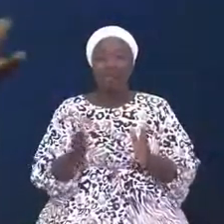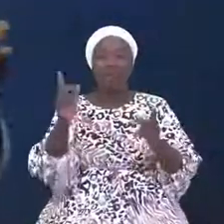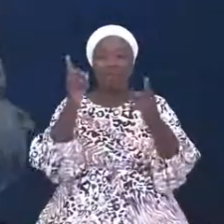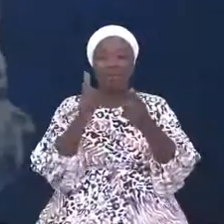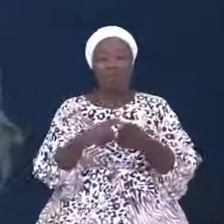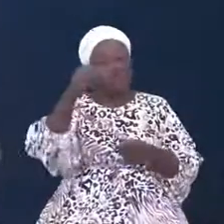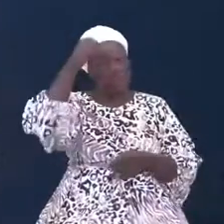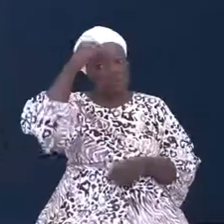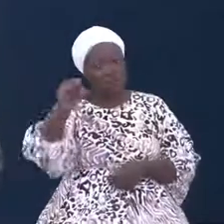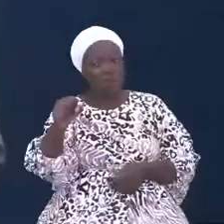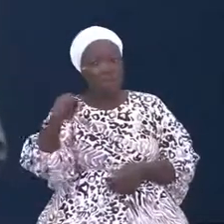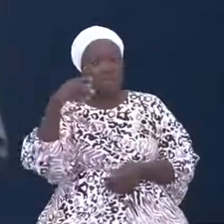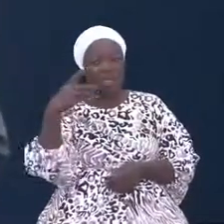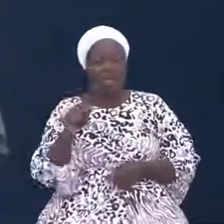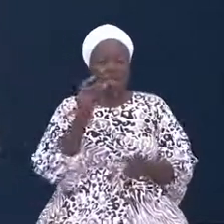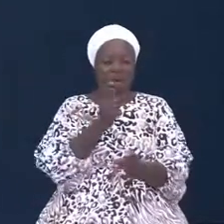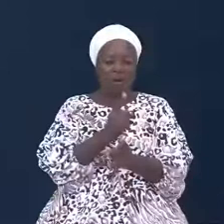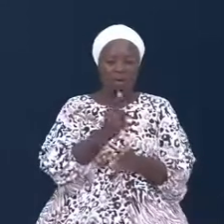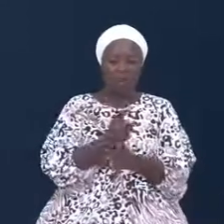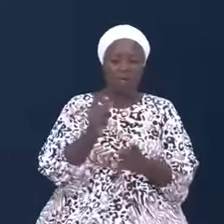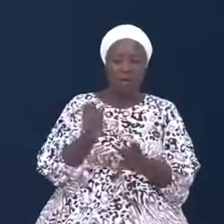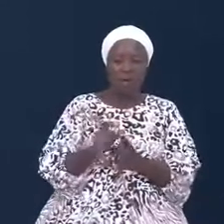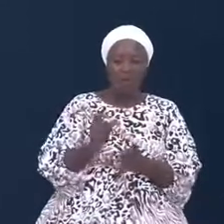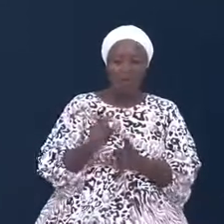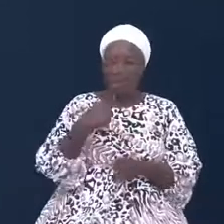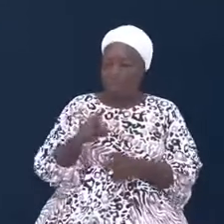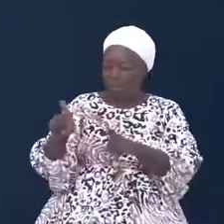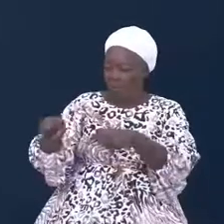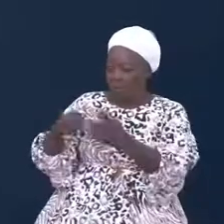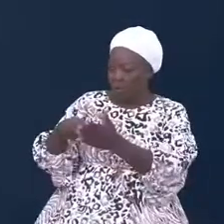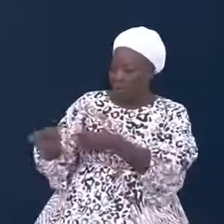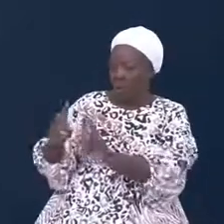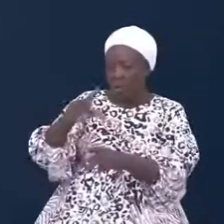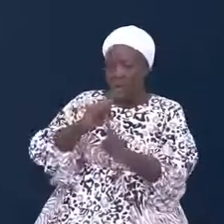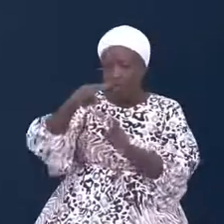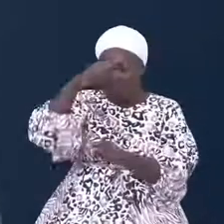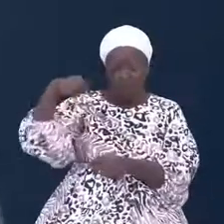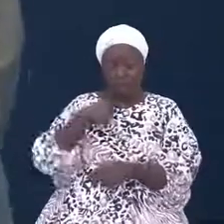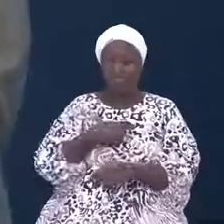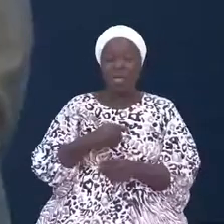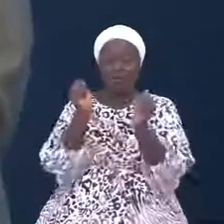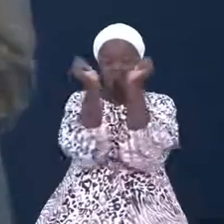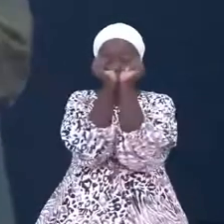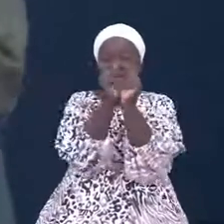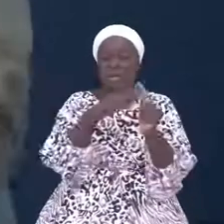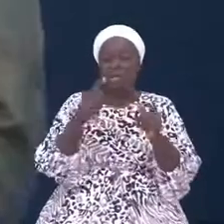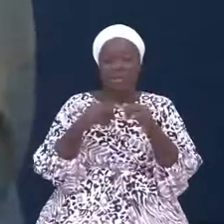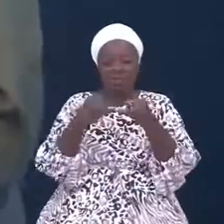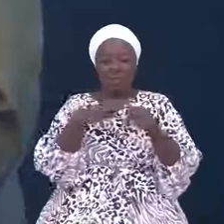étions esclaves à la rébellion. Le bon chemin dit va là-bas. Mais parce que nous